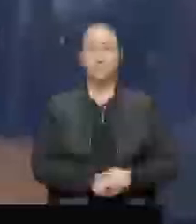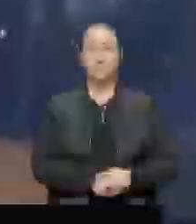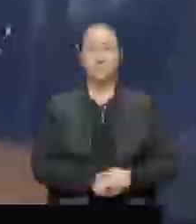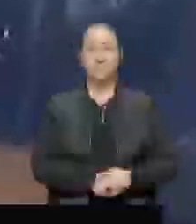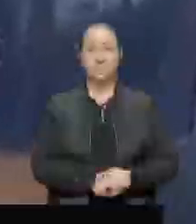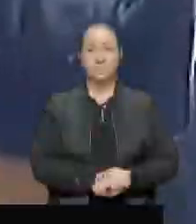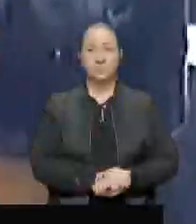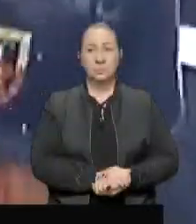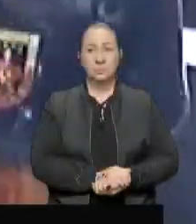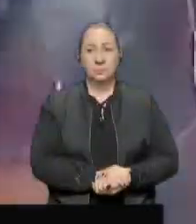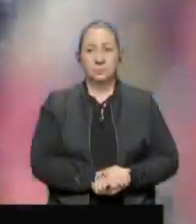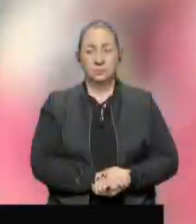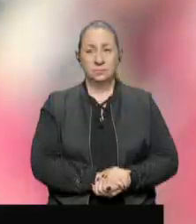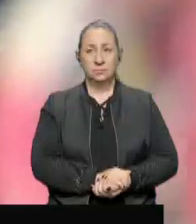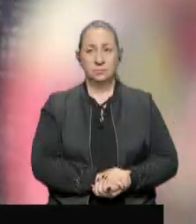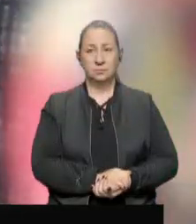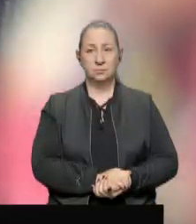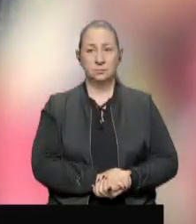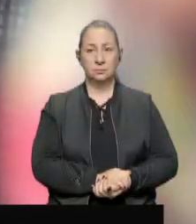Allahu Ekber ve